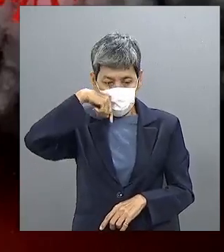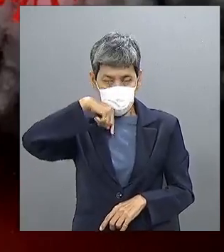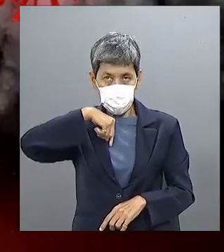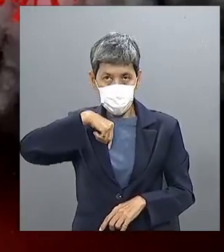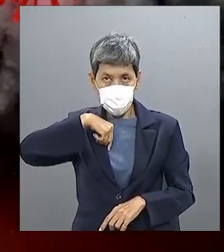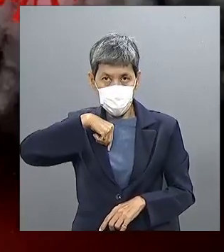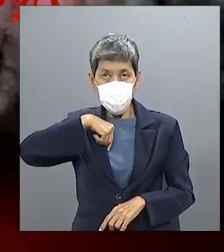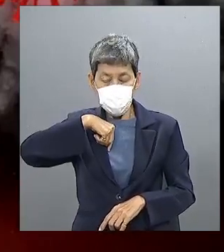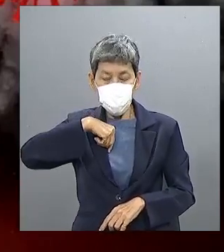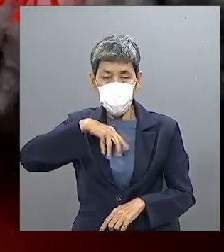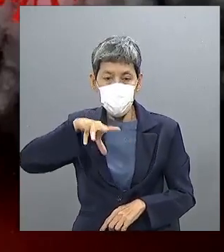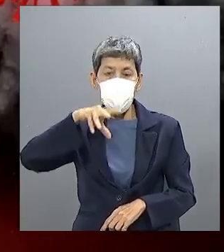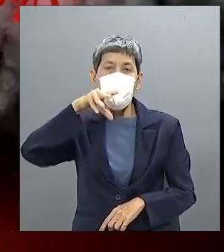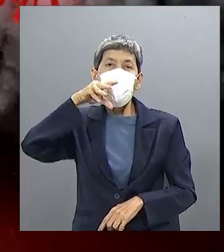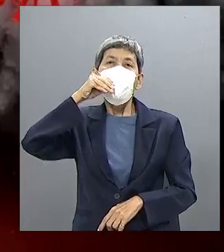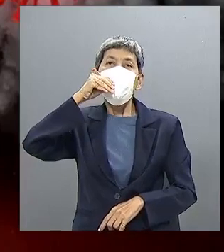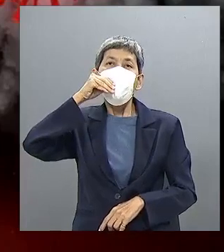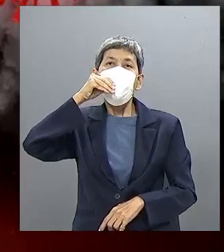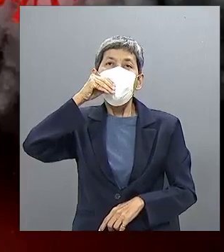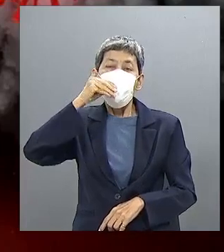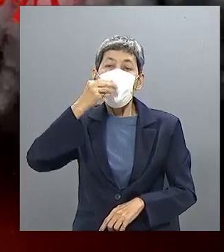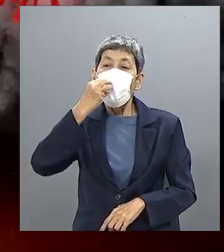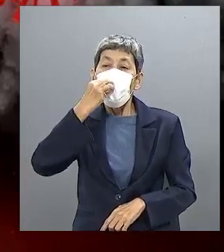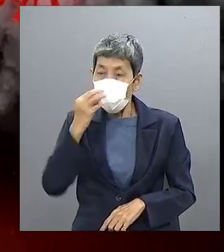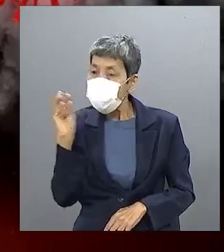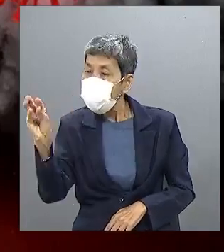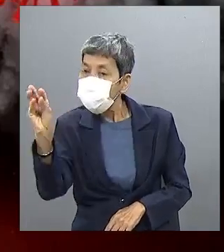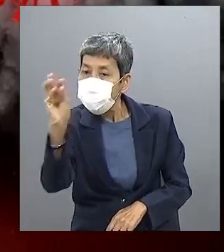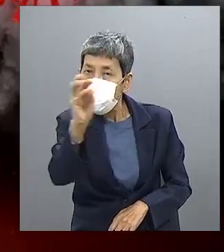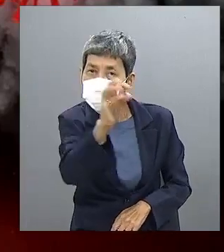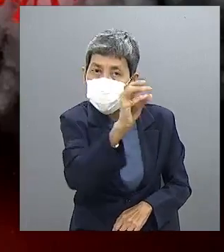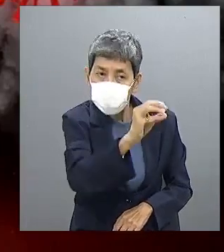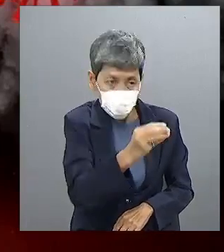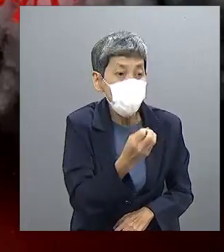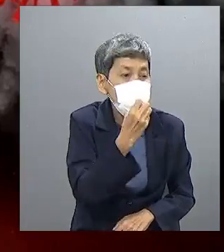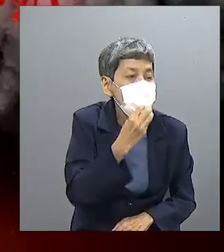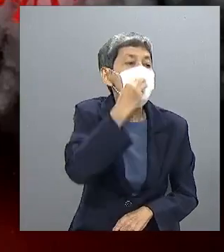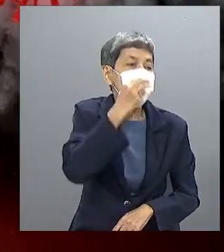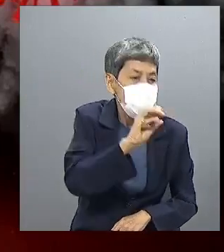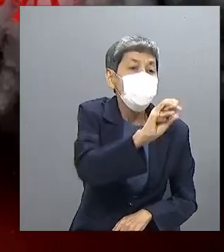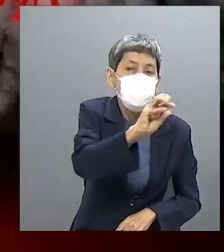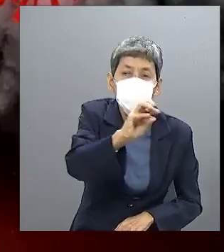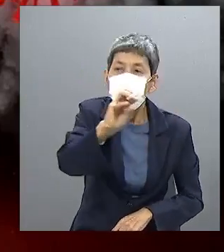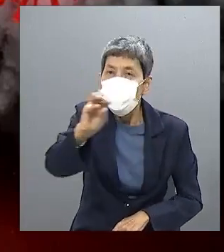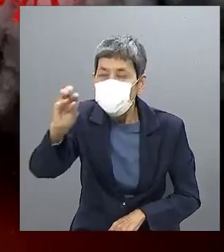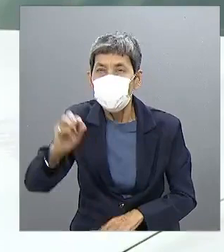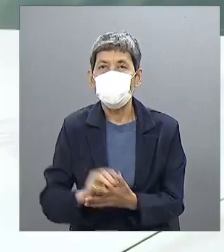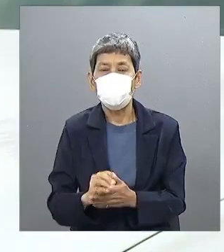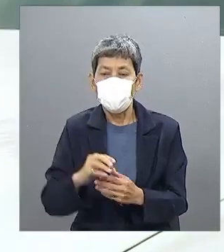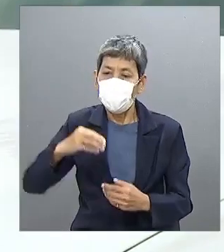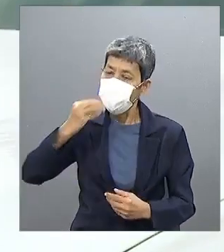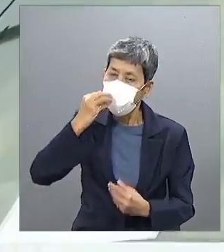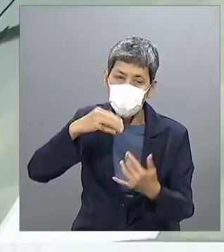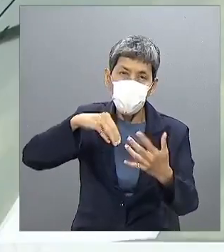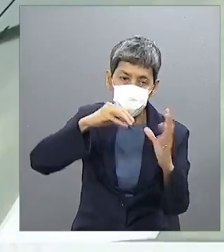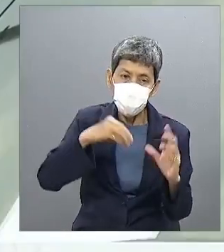เข้าไว้ครับอันดับ 5เราแบ่งกันนะคนละที่มาถึงปืด1อัตลักษณ์เนี้ยไอ้ที่มีการเรียงตัวนี้ครับปากที่